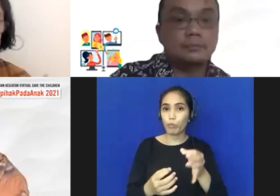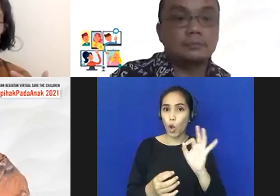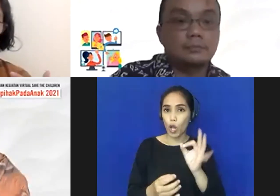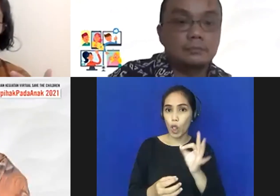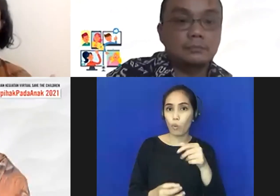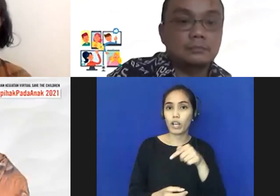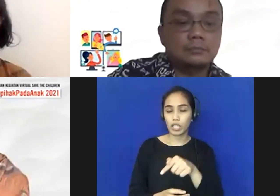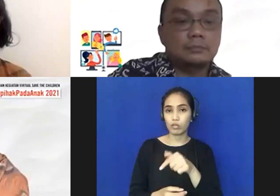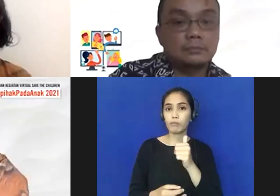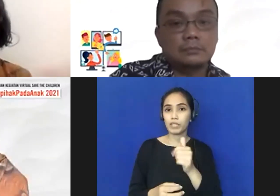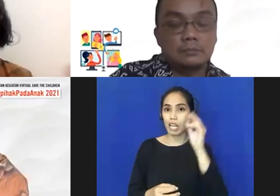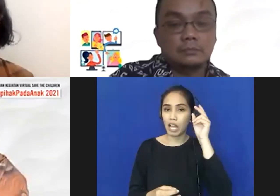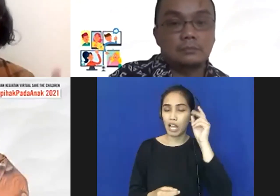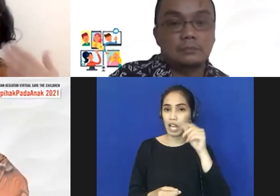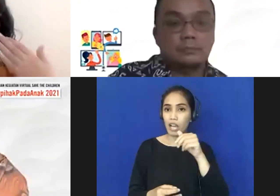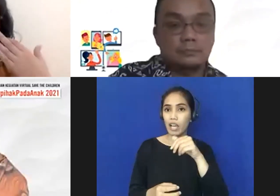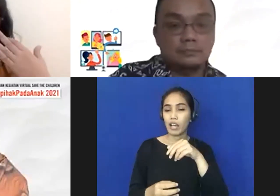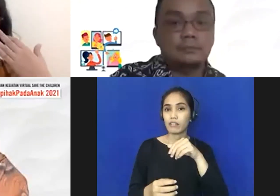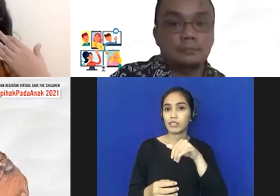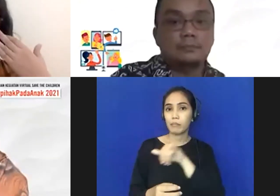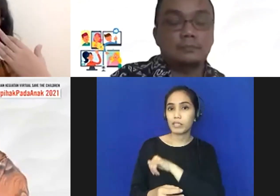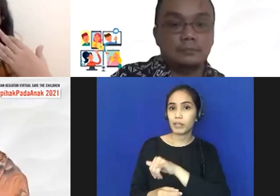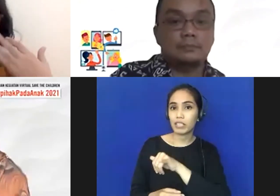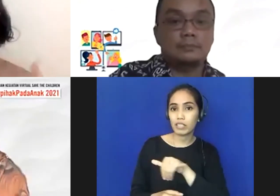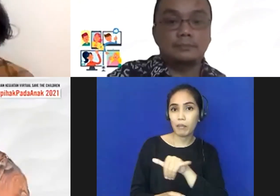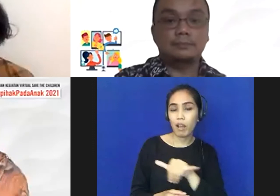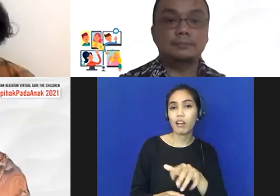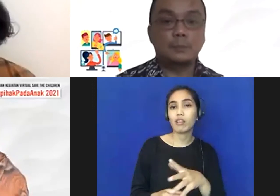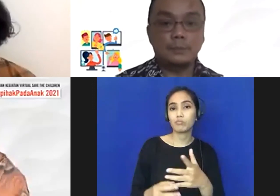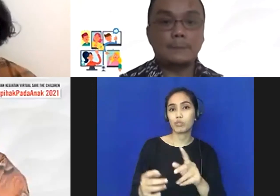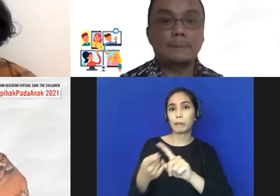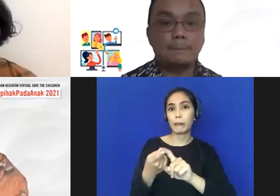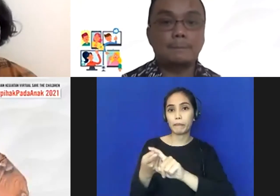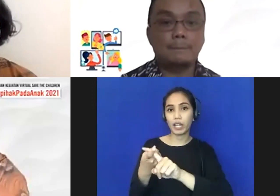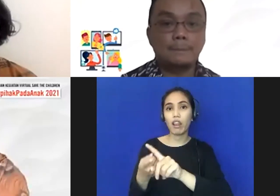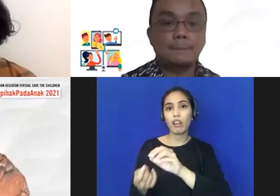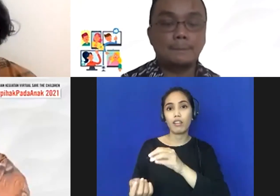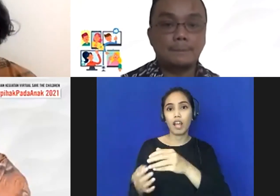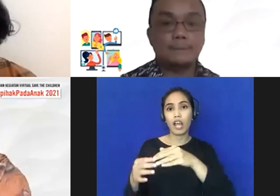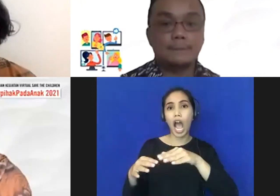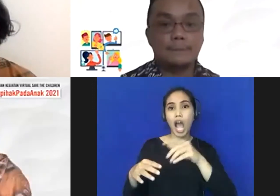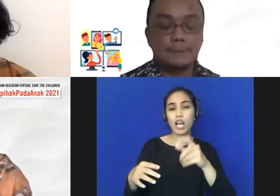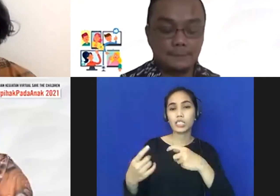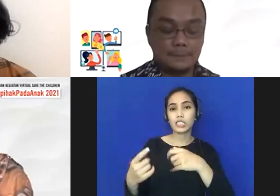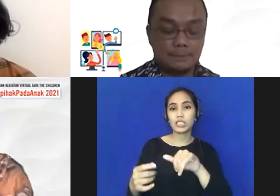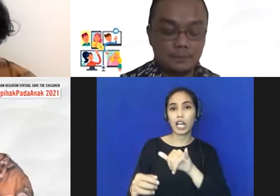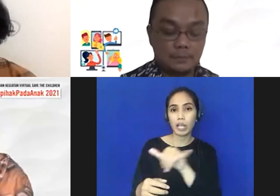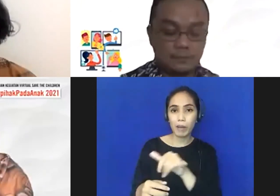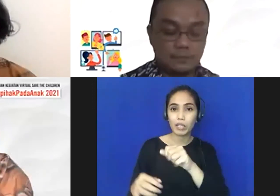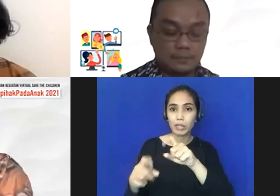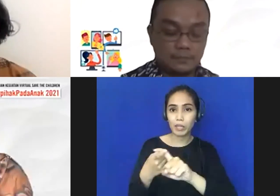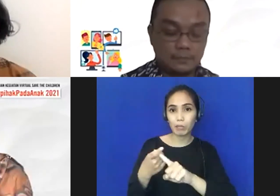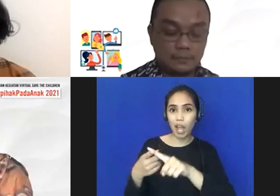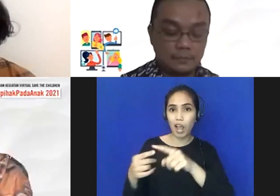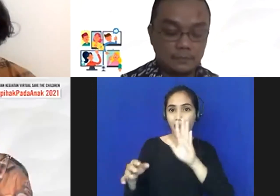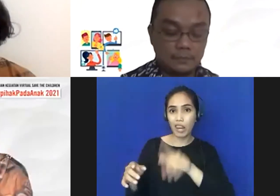antara kita dengan sesama gitu ya, kolega, sesama orang tua gitu. Namun ada beberapa hal yang perlu diperhatikan,